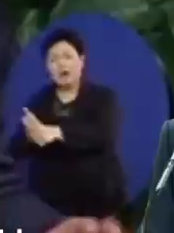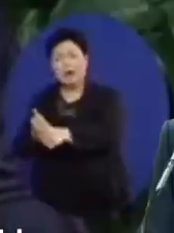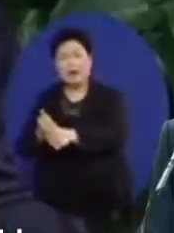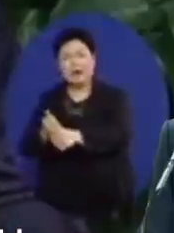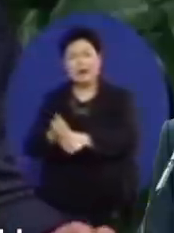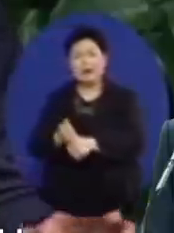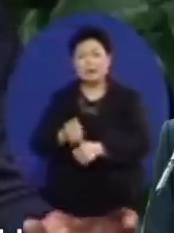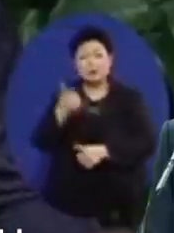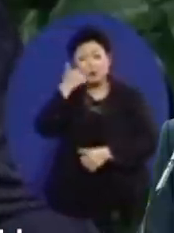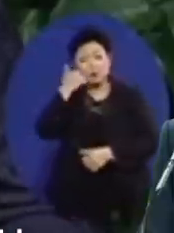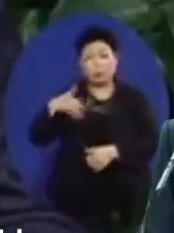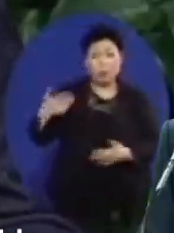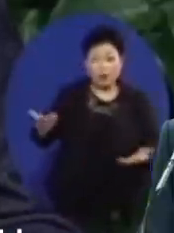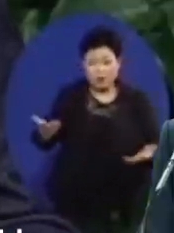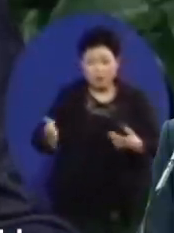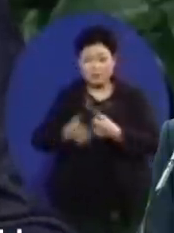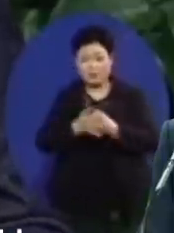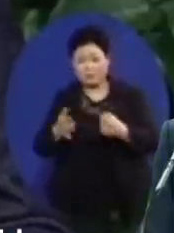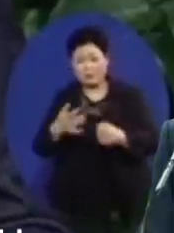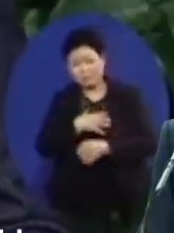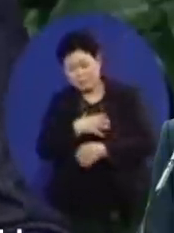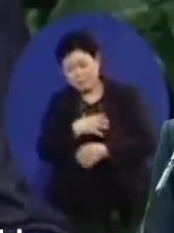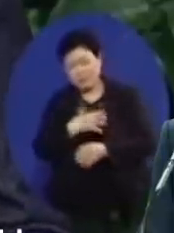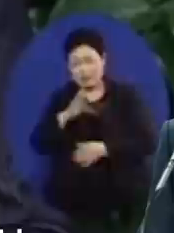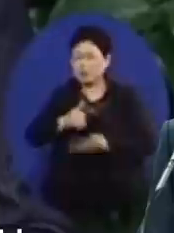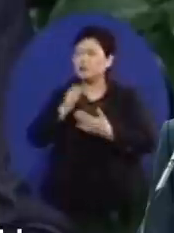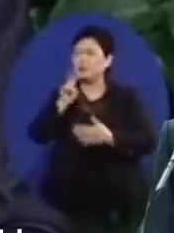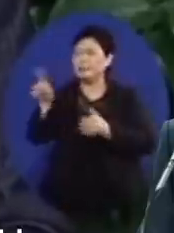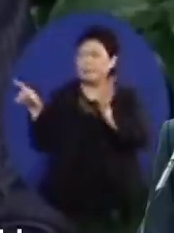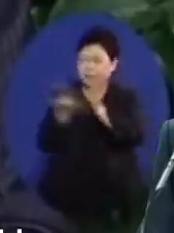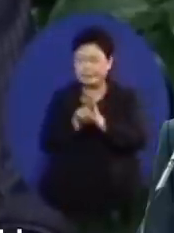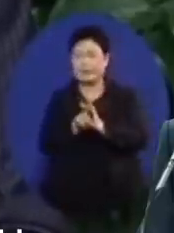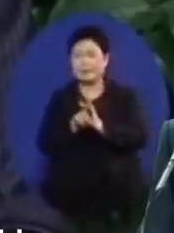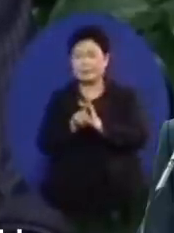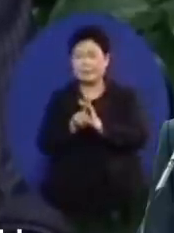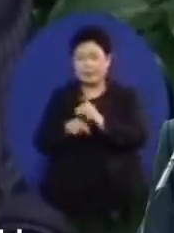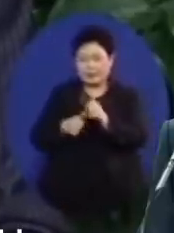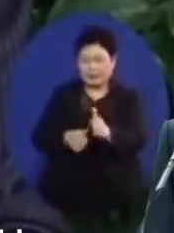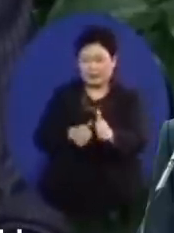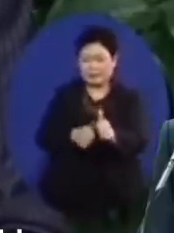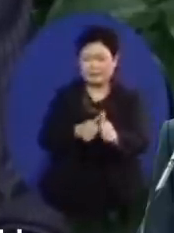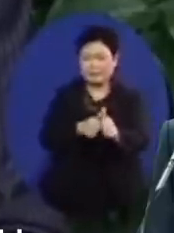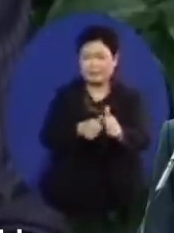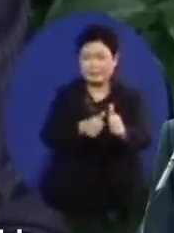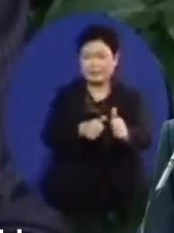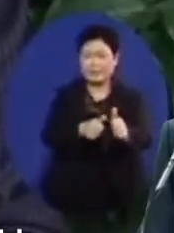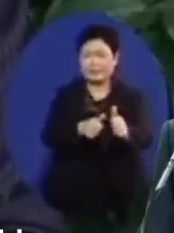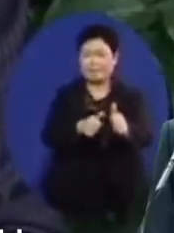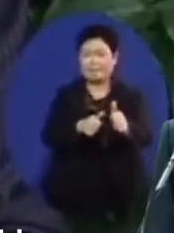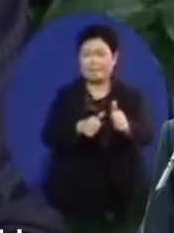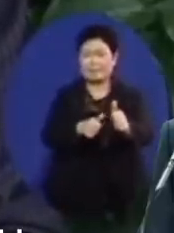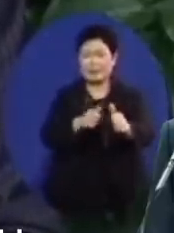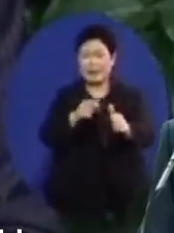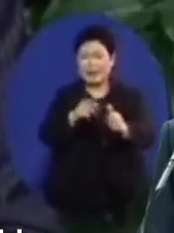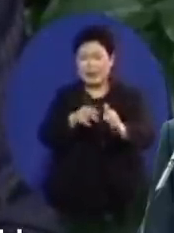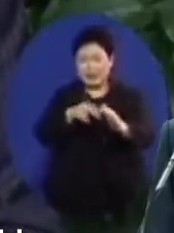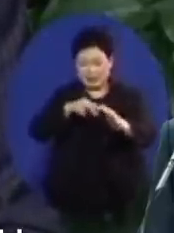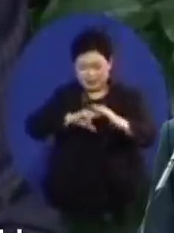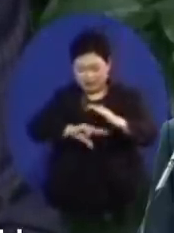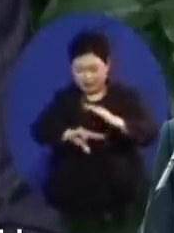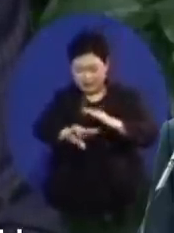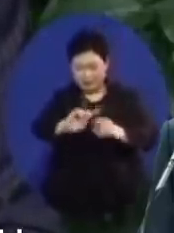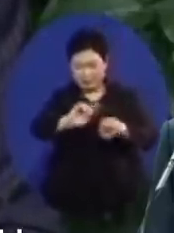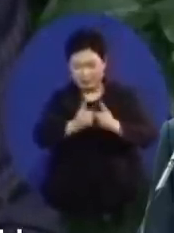어떤 사람인지 정체를 알아야지. 그러나 주여 믿습니다 하고서 따르니까 아 지하철을 이걸